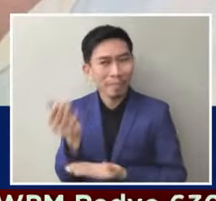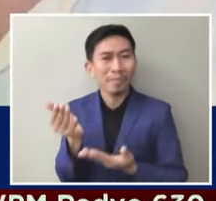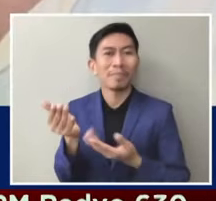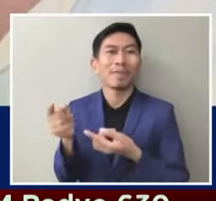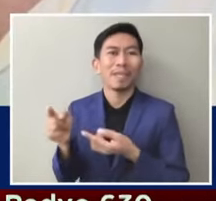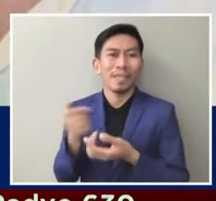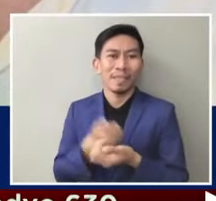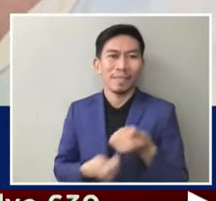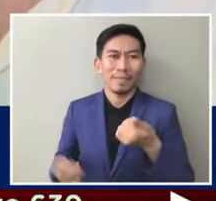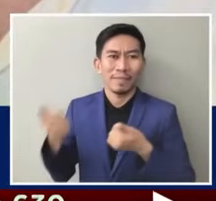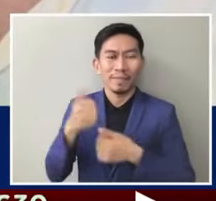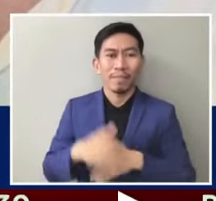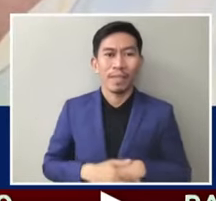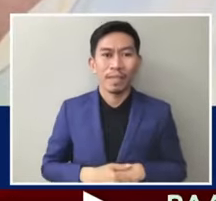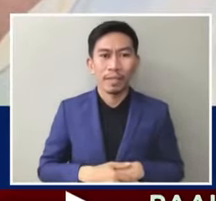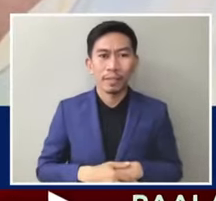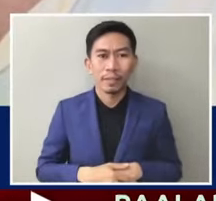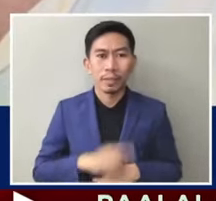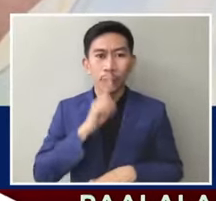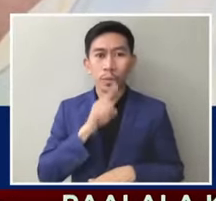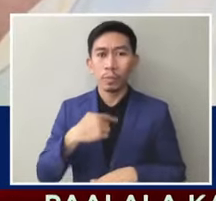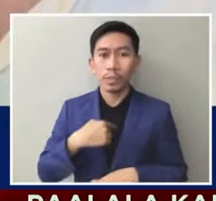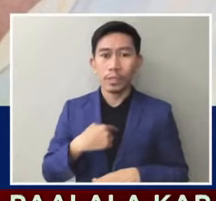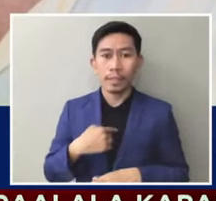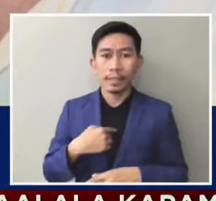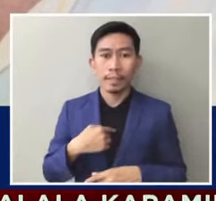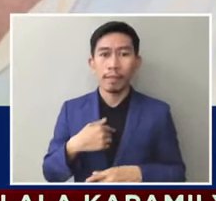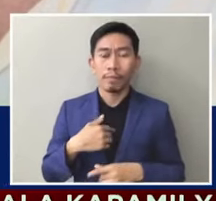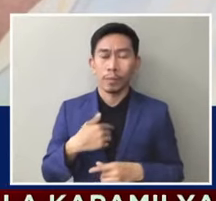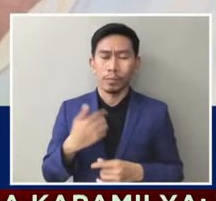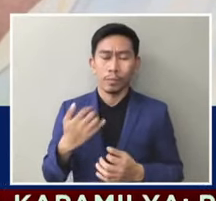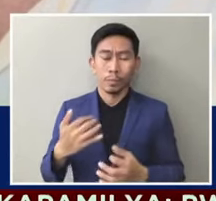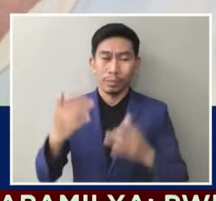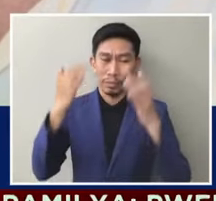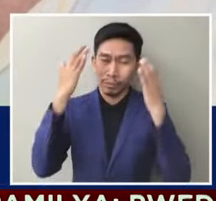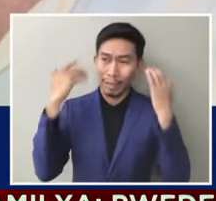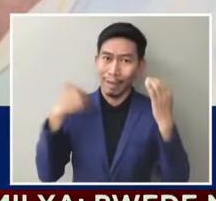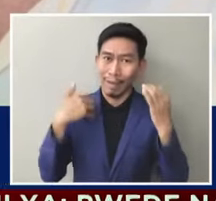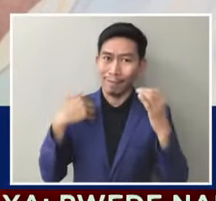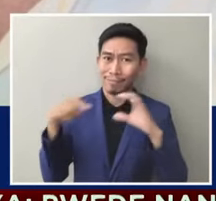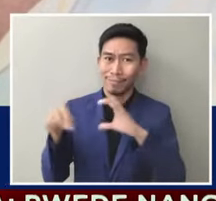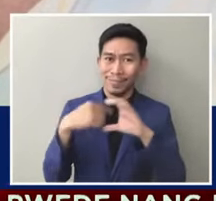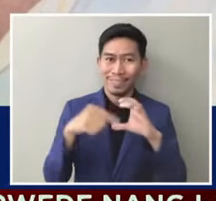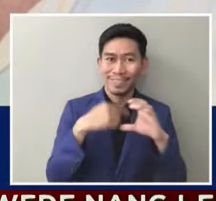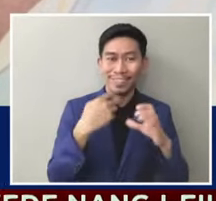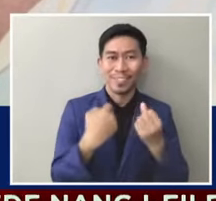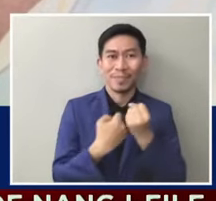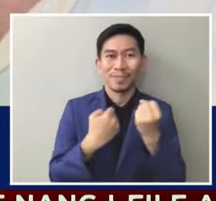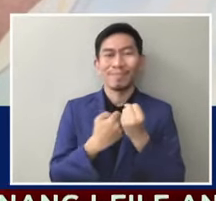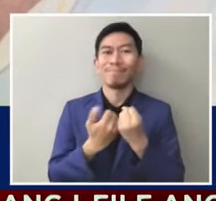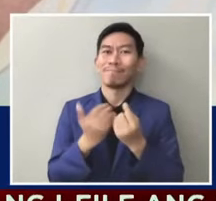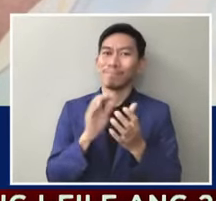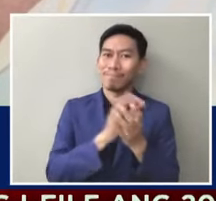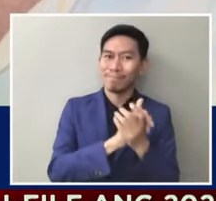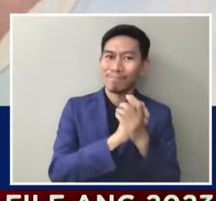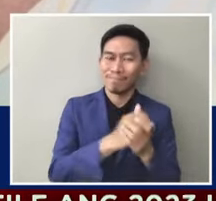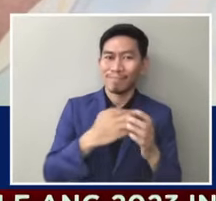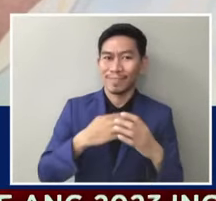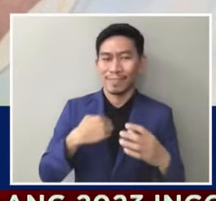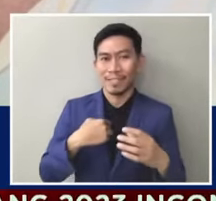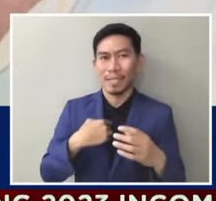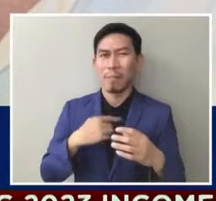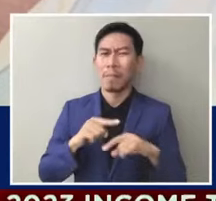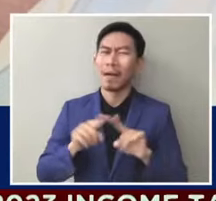very overwhelmed by the encouraging support that I'm getting from people congratulating me. And at the same time, I'm very challenged